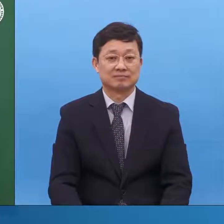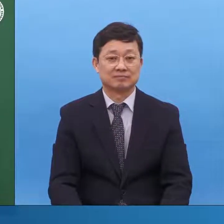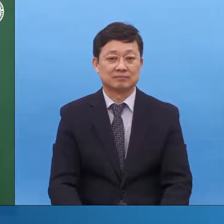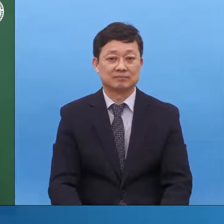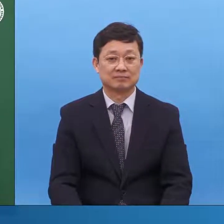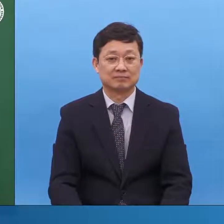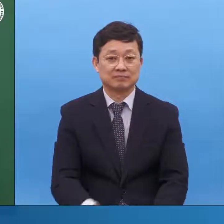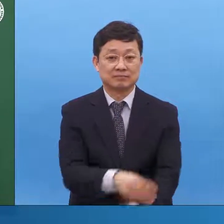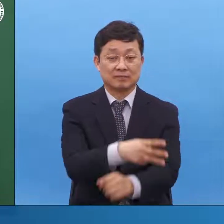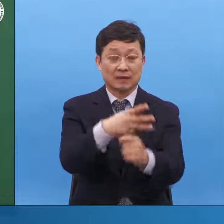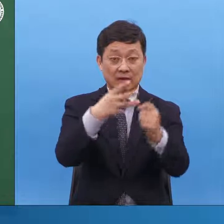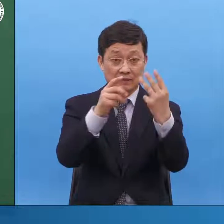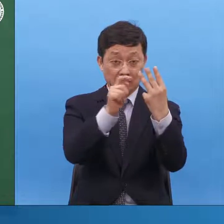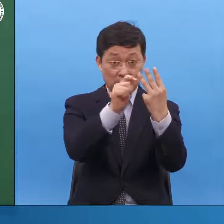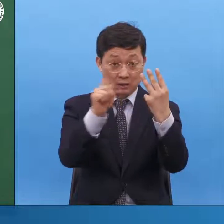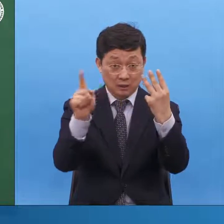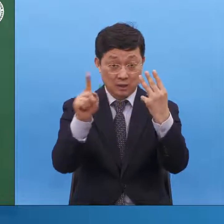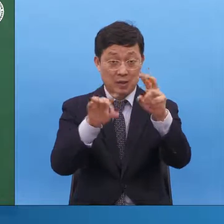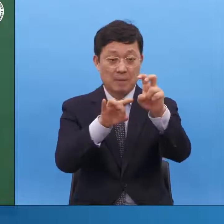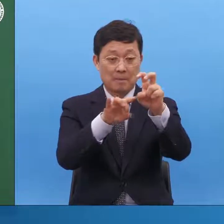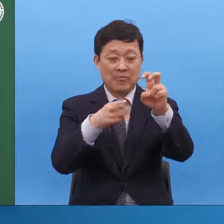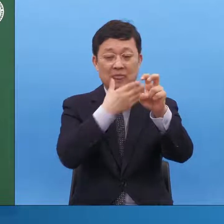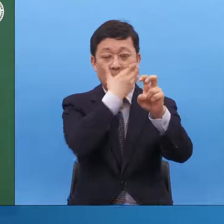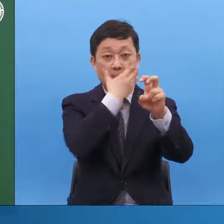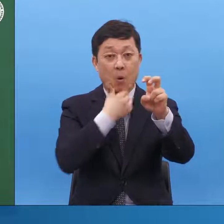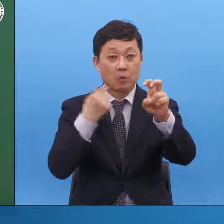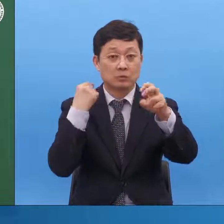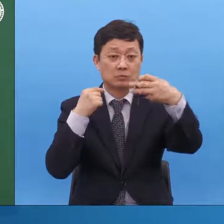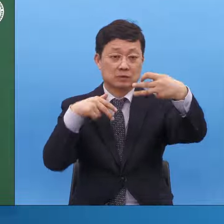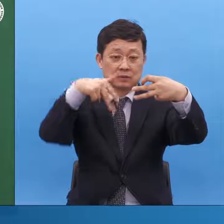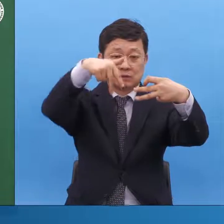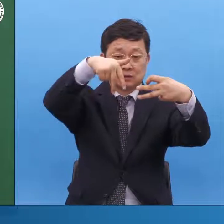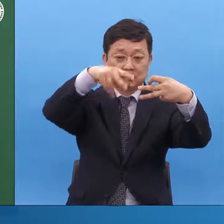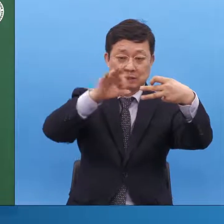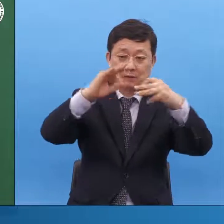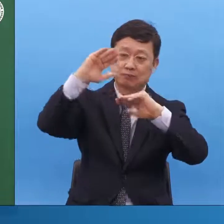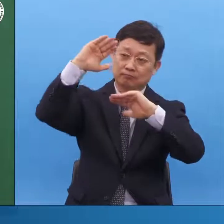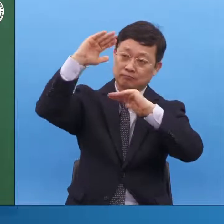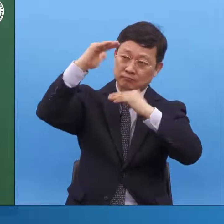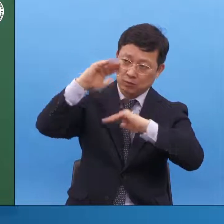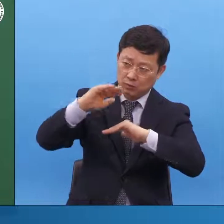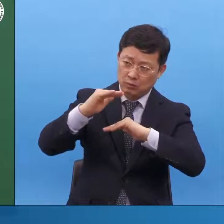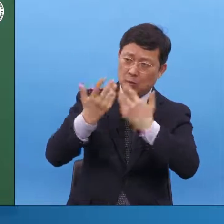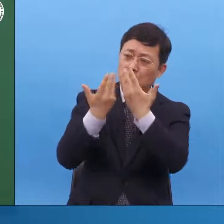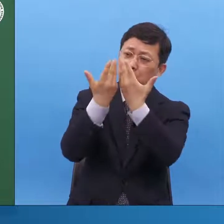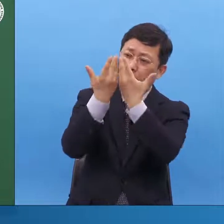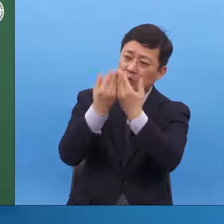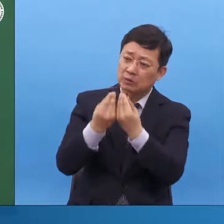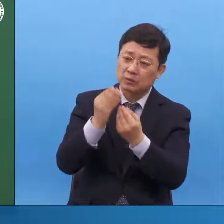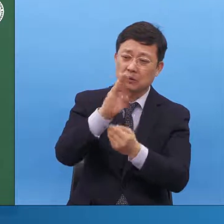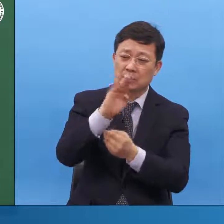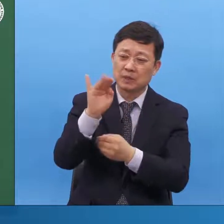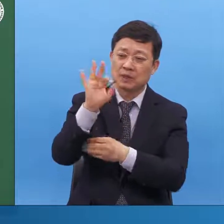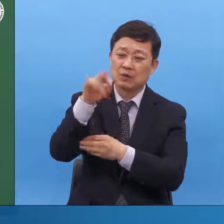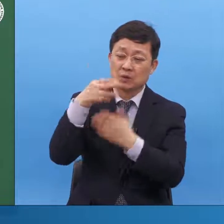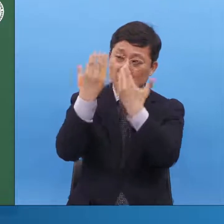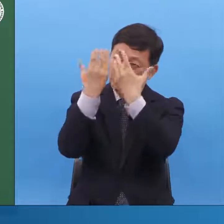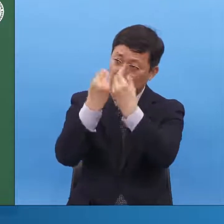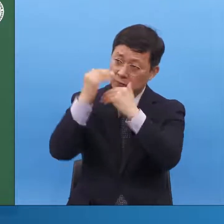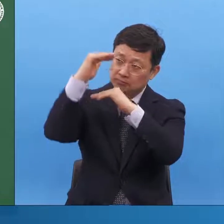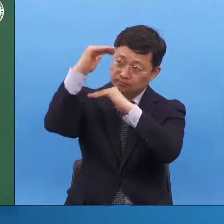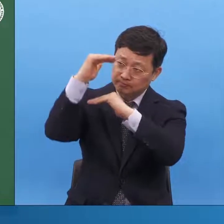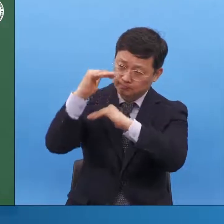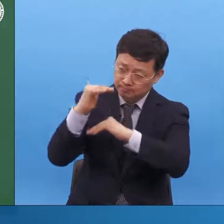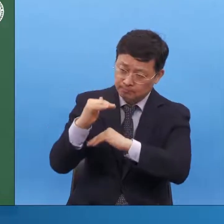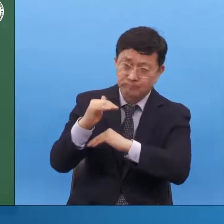13장의 비유. The parables of Matthew 13. 왜 비유를 들었을까요? Why did Jesus speak in parables? 예수님 말씀하셨습니다. Jesus spoke